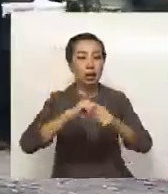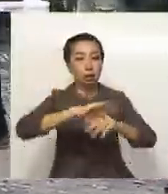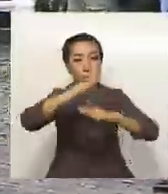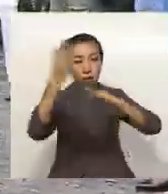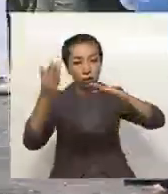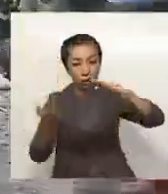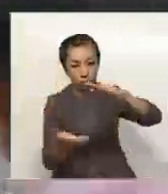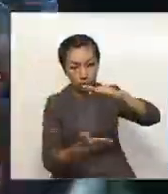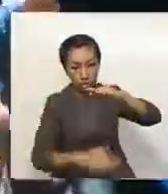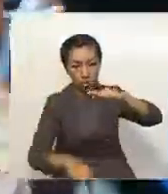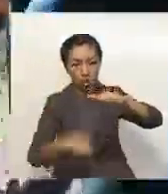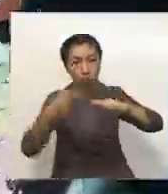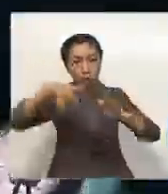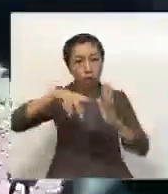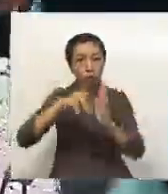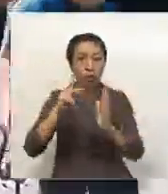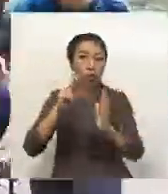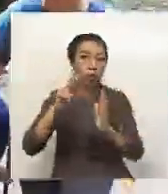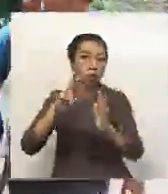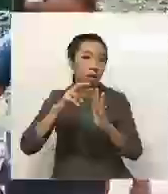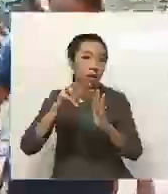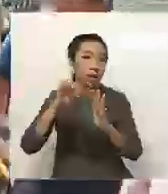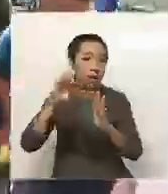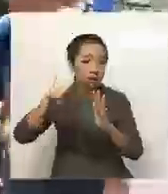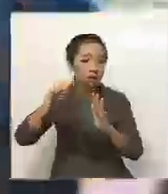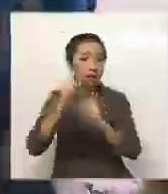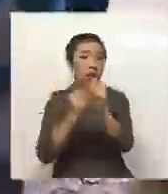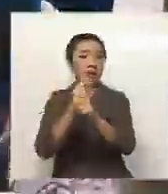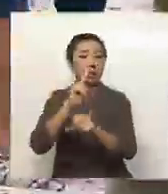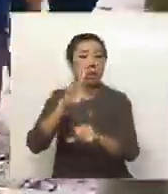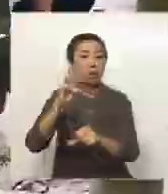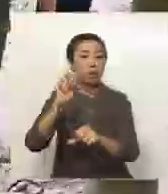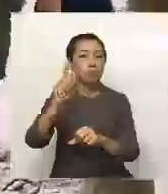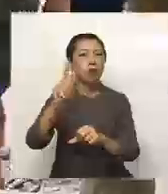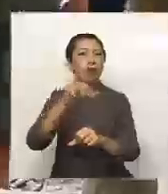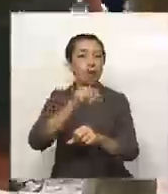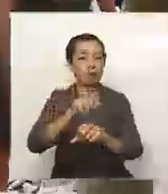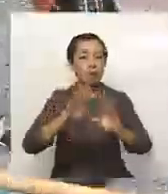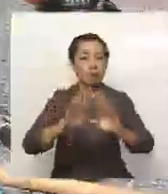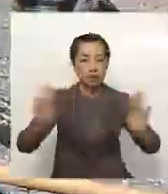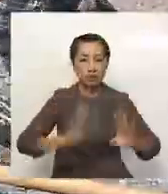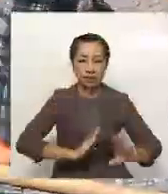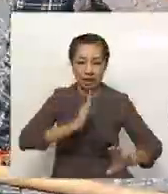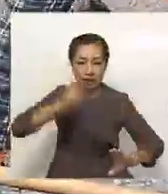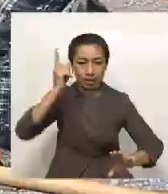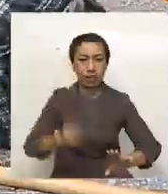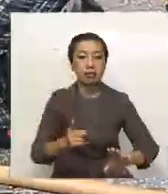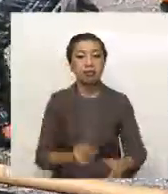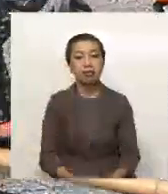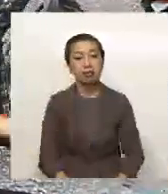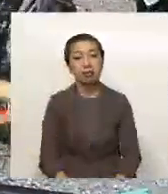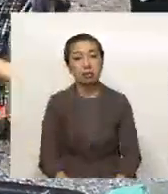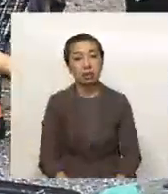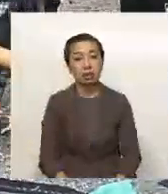ดึงประจำปี2562ที่อุทยานแห่งชาติภูกระดึงอำเภอภูกระดึงอย่างเป็นทางการค่ะซึ่